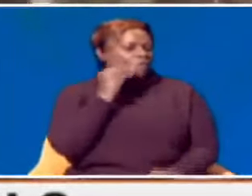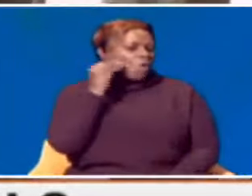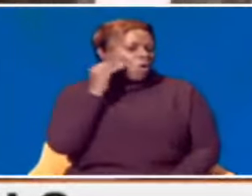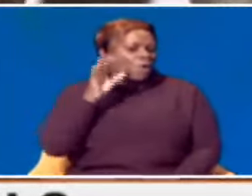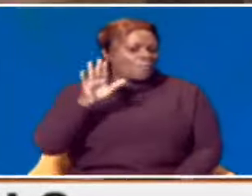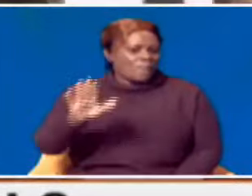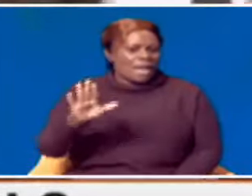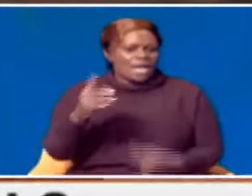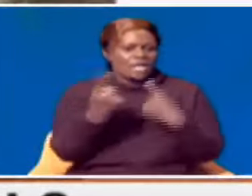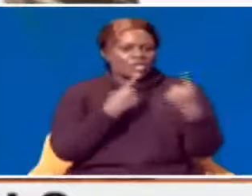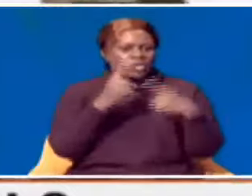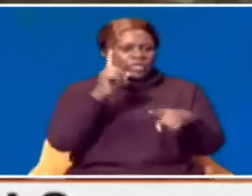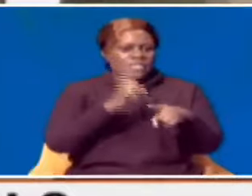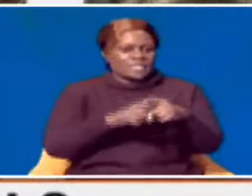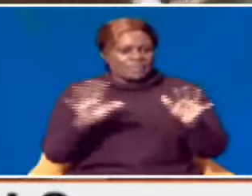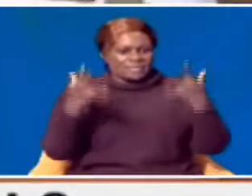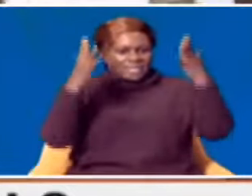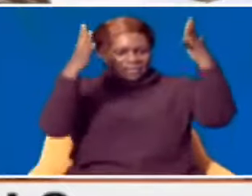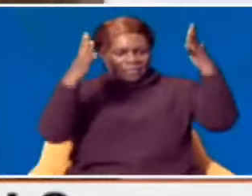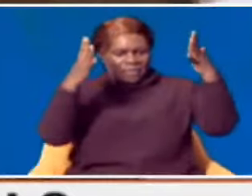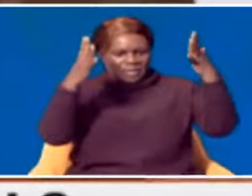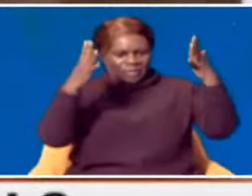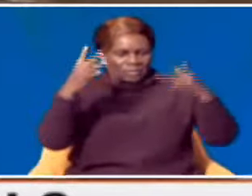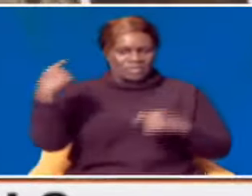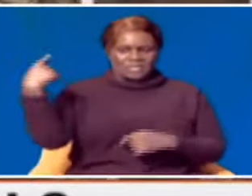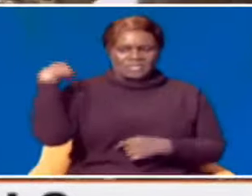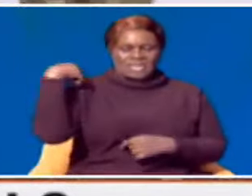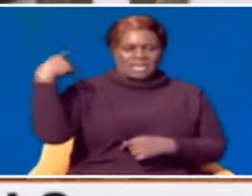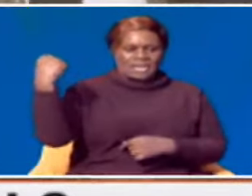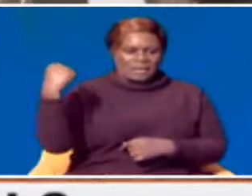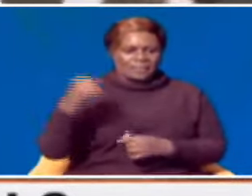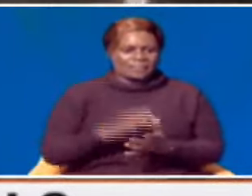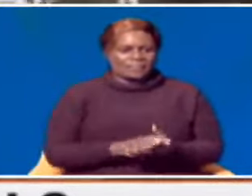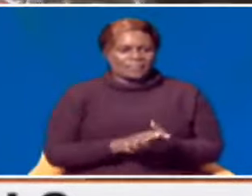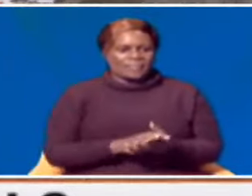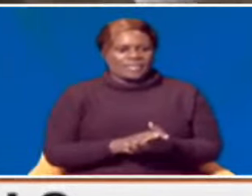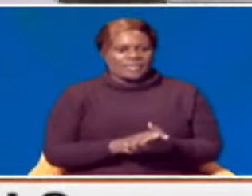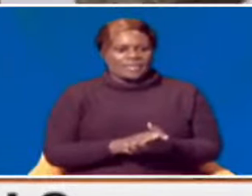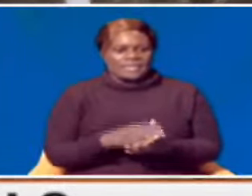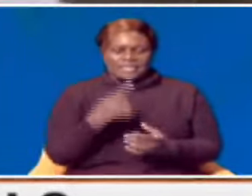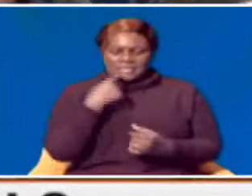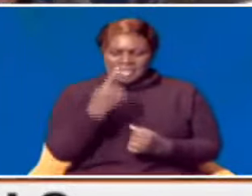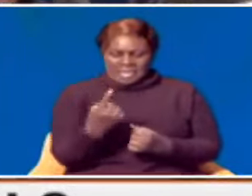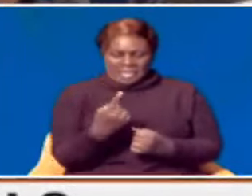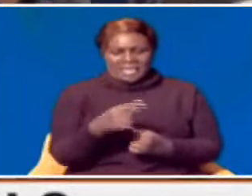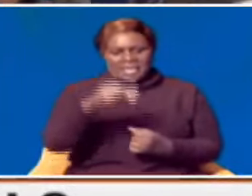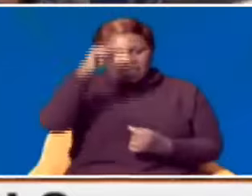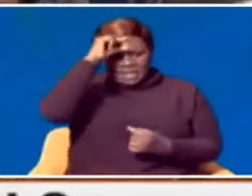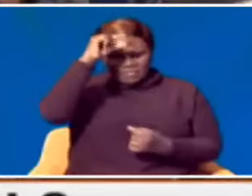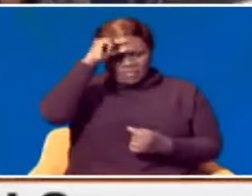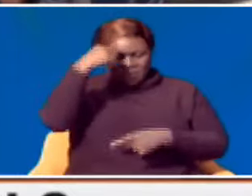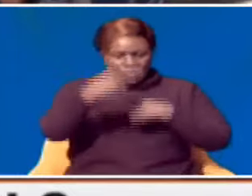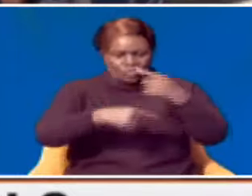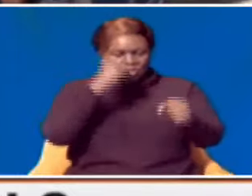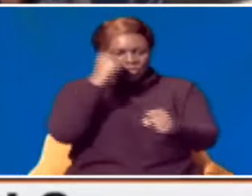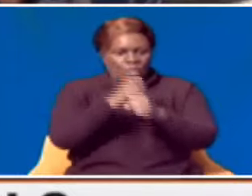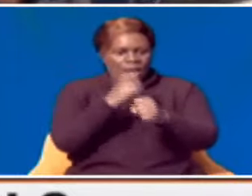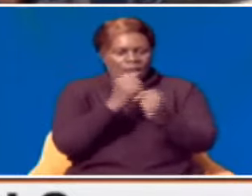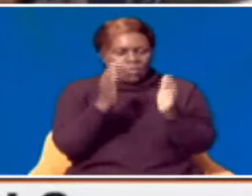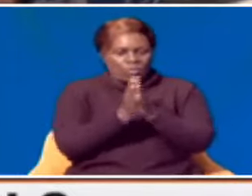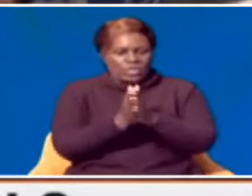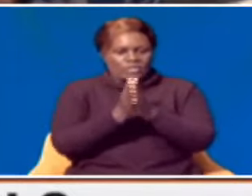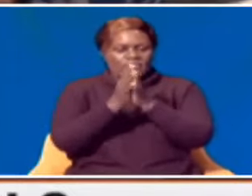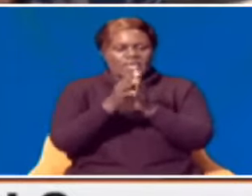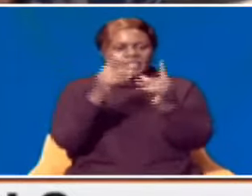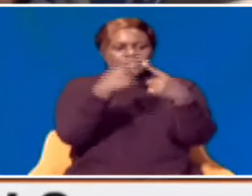yao. Akizungumza wakati wa maadhimisho ya sikukuu ya madaraka mjini Modogashe, Mwabunzo amesema serikali itaendelea kushirikiana na